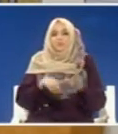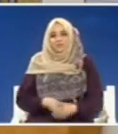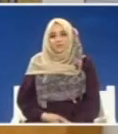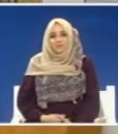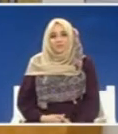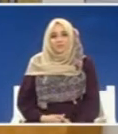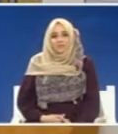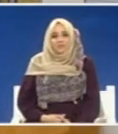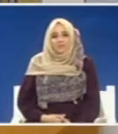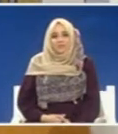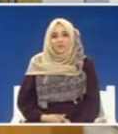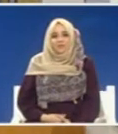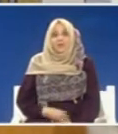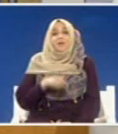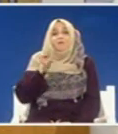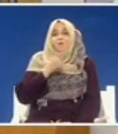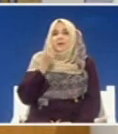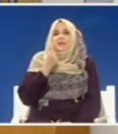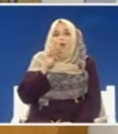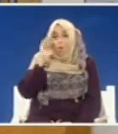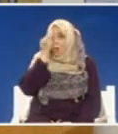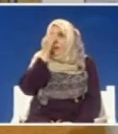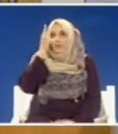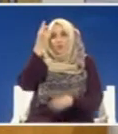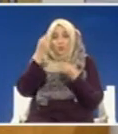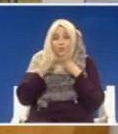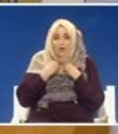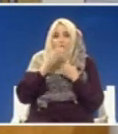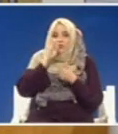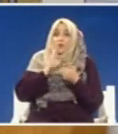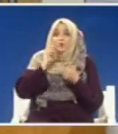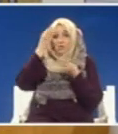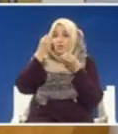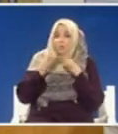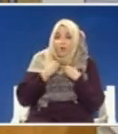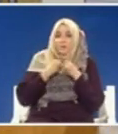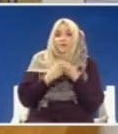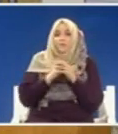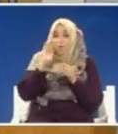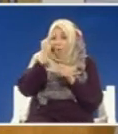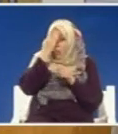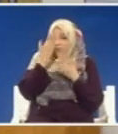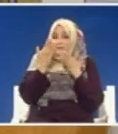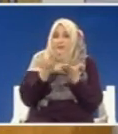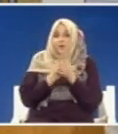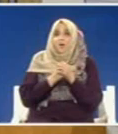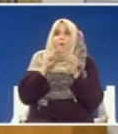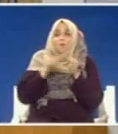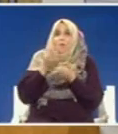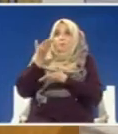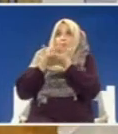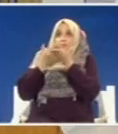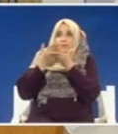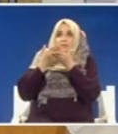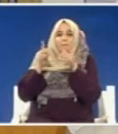قد يعصرف سلفضل الربي سلإحسان الربي سبحانه وذي قابل الإحسان هيدا الفضليين